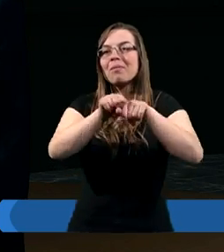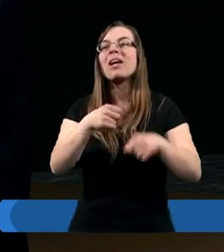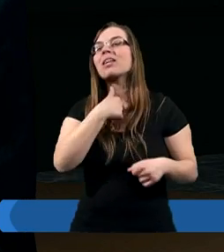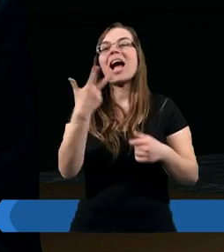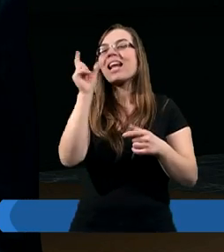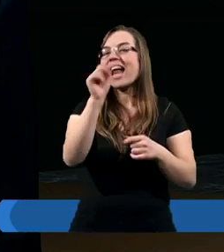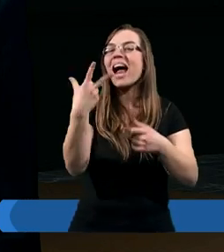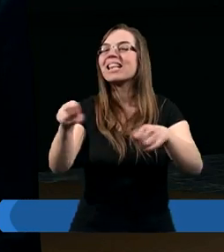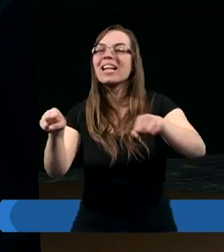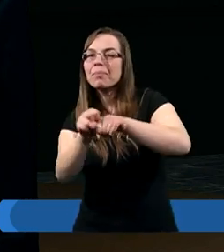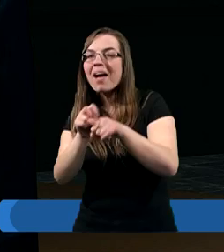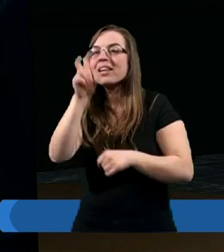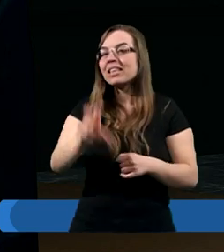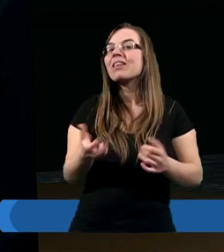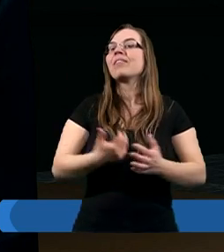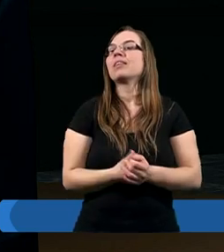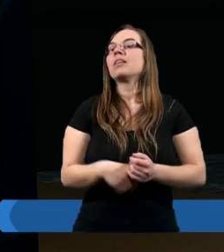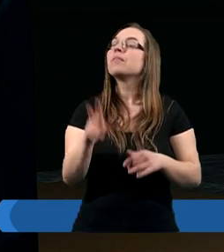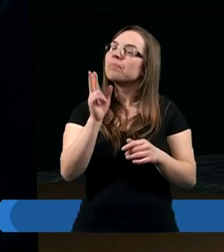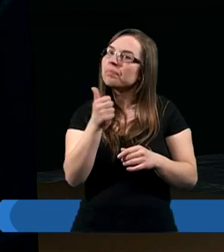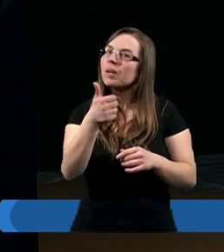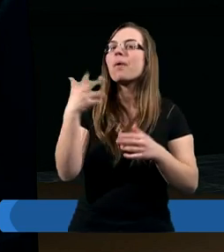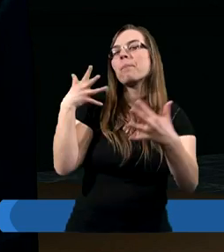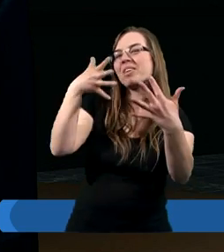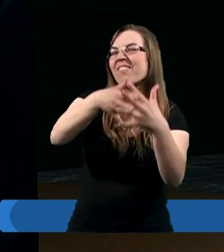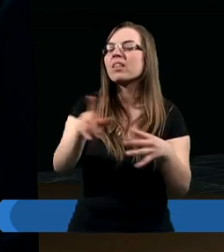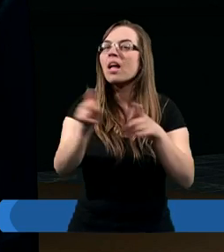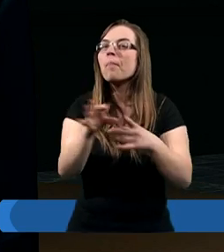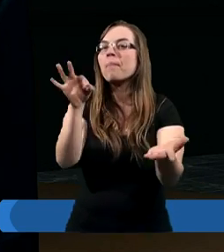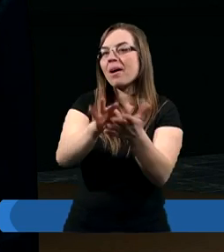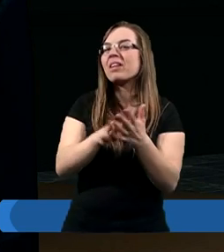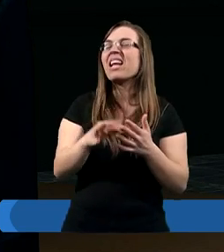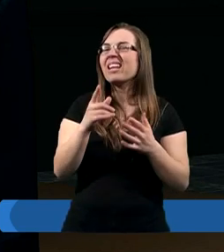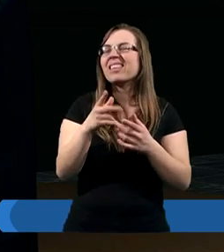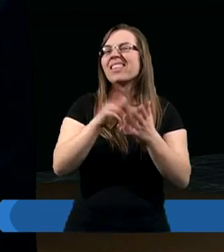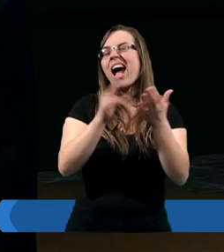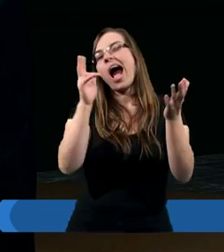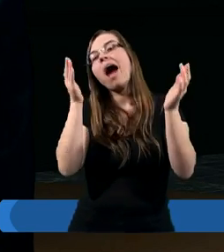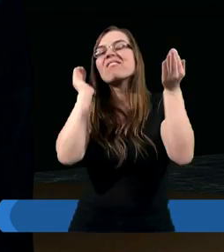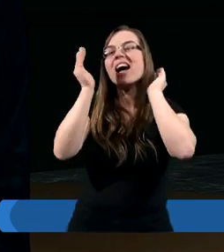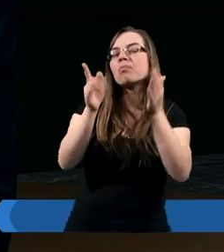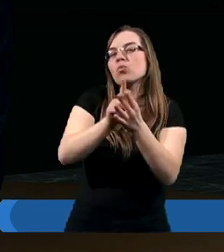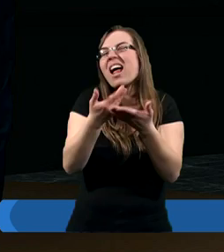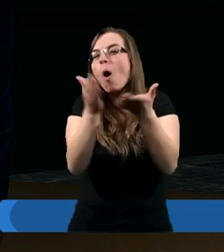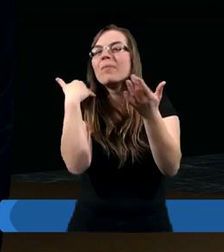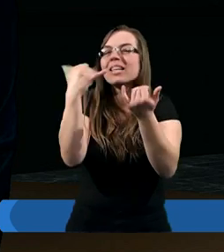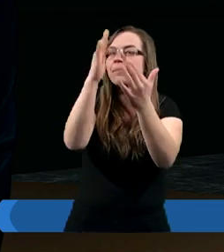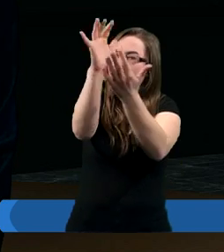za niesprawiedliwych. I kiedyś widziałem takie hasło bodajże na Facebooku, zostało